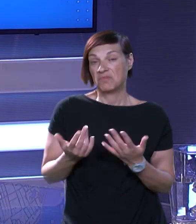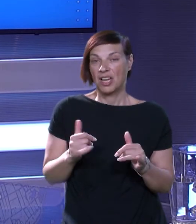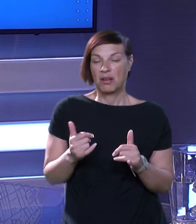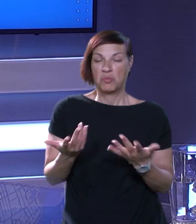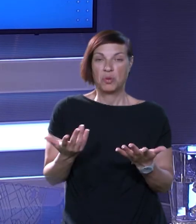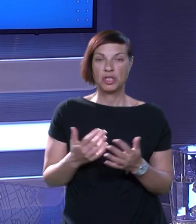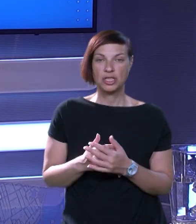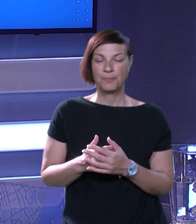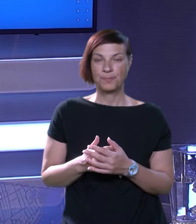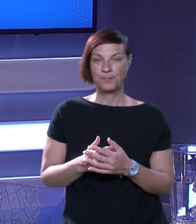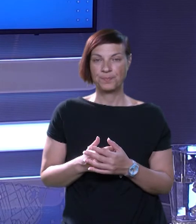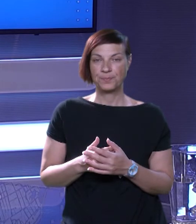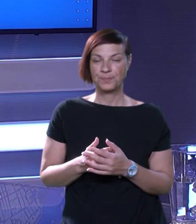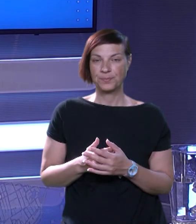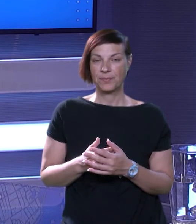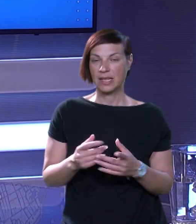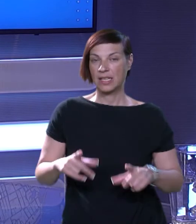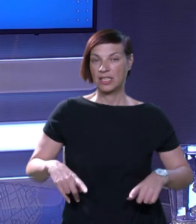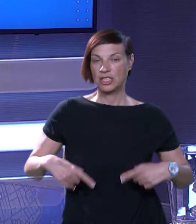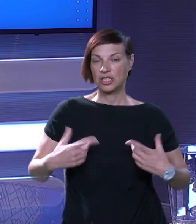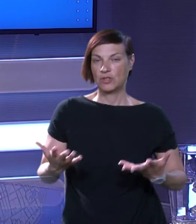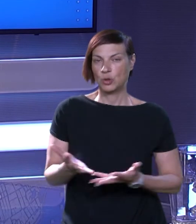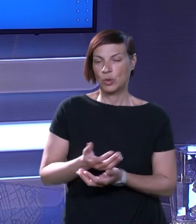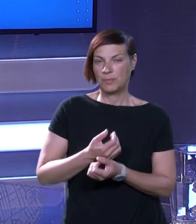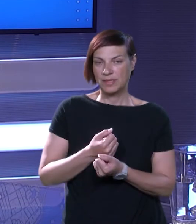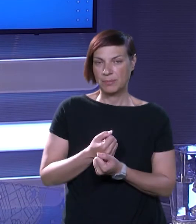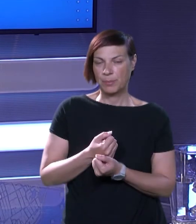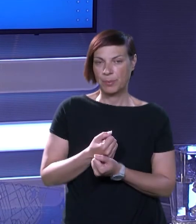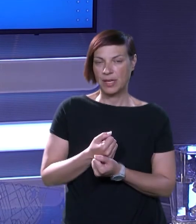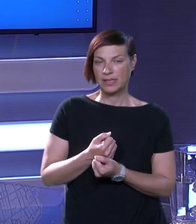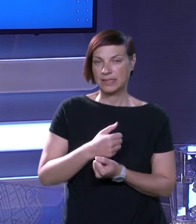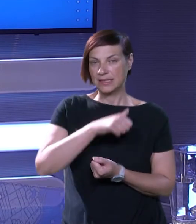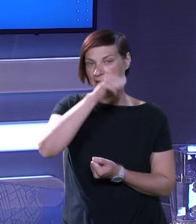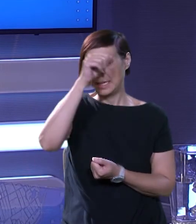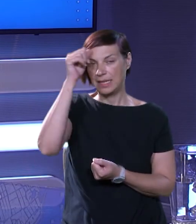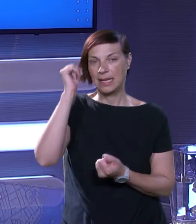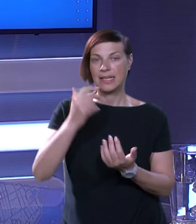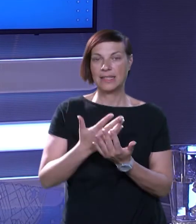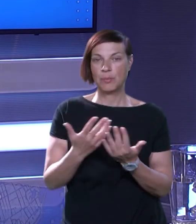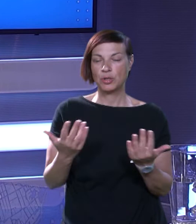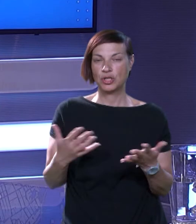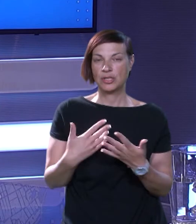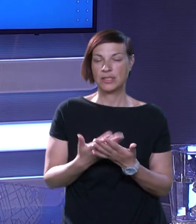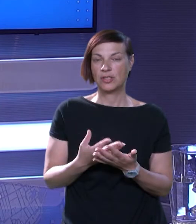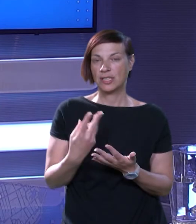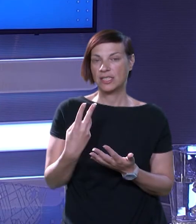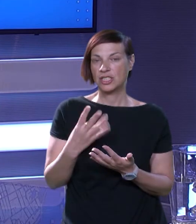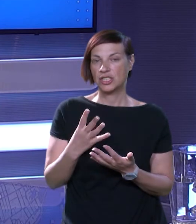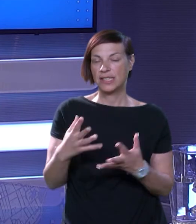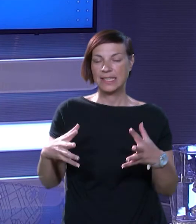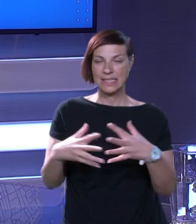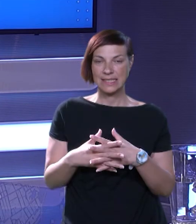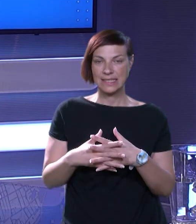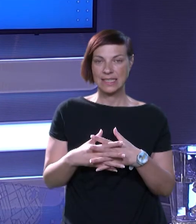rekla može. Znači, život su nam spasile te ljetne pozornice. Toga je 40 i